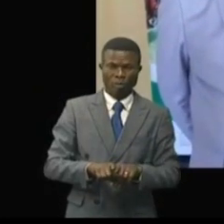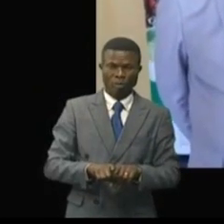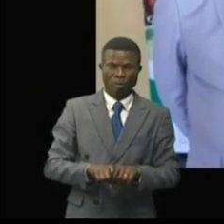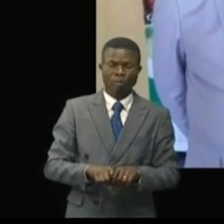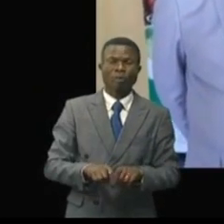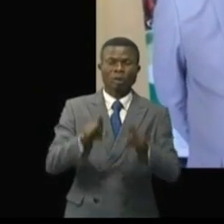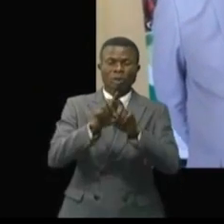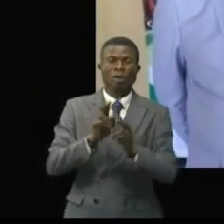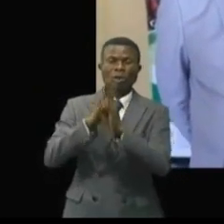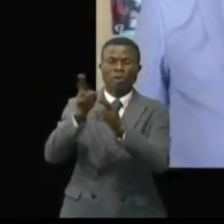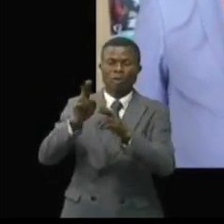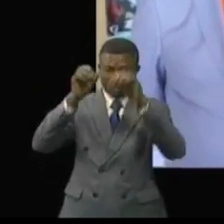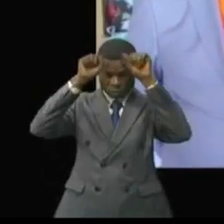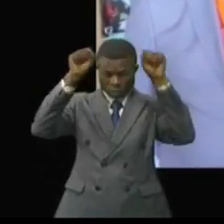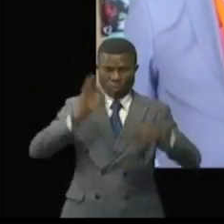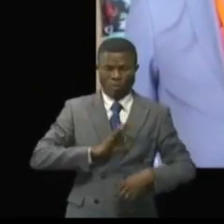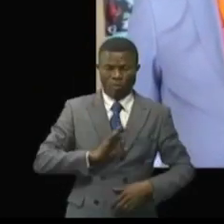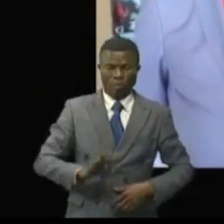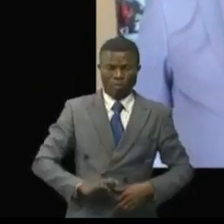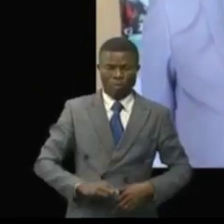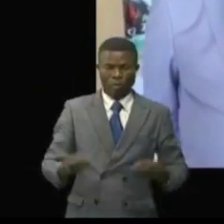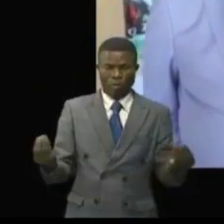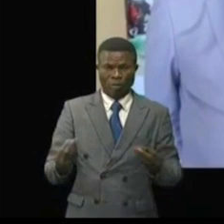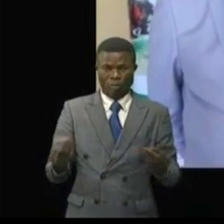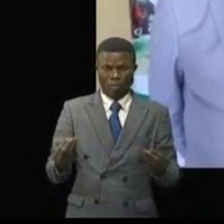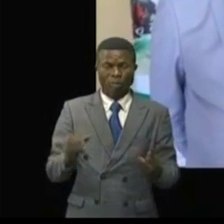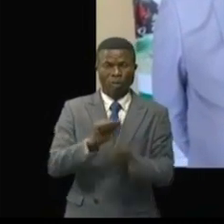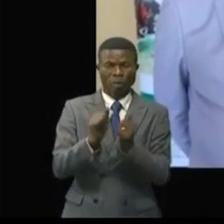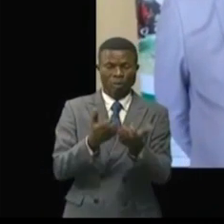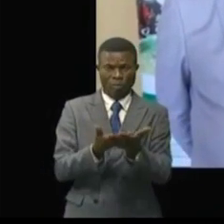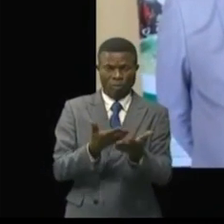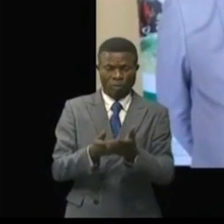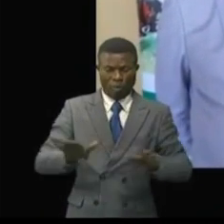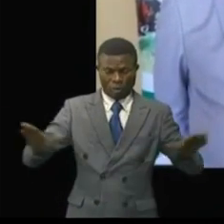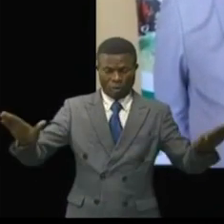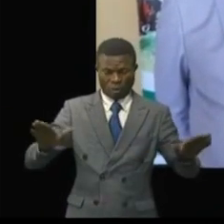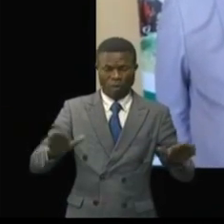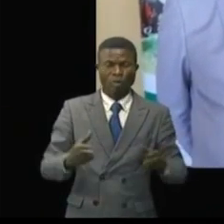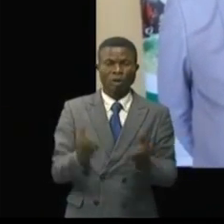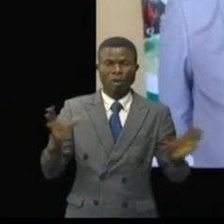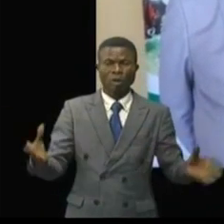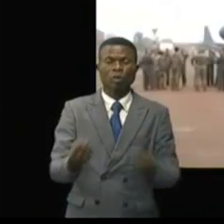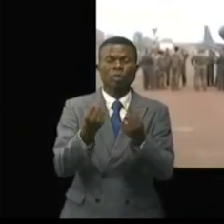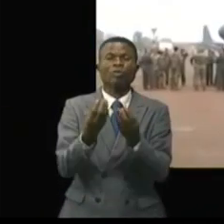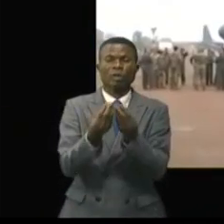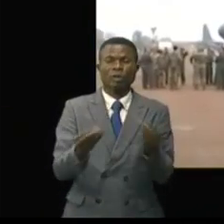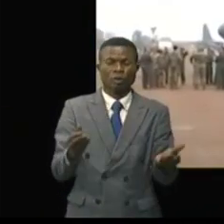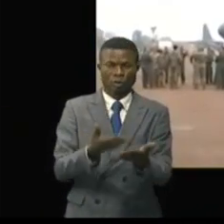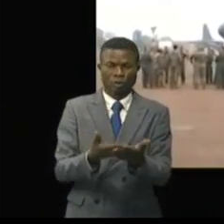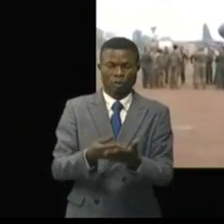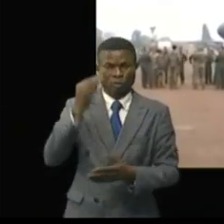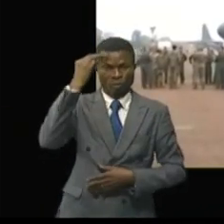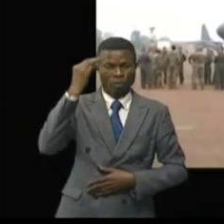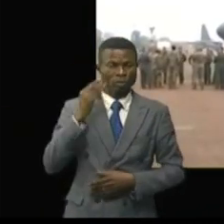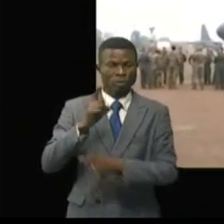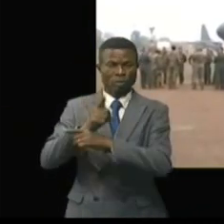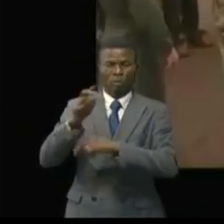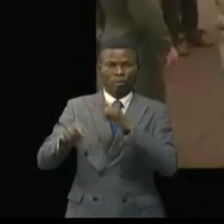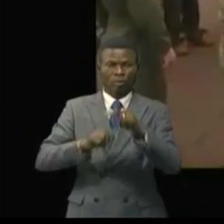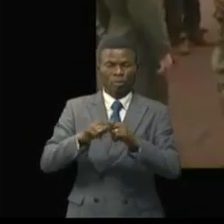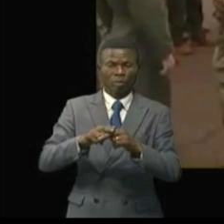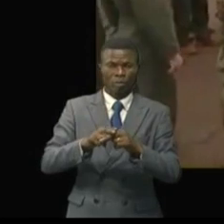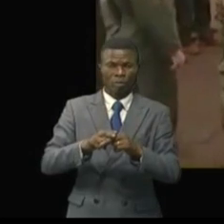de la République pour qu'enfin ces problèmes de Thierry puissent prendre fin. La ministre de la Défense